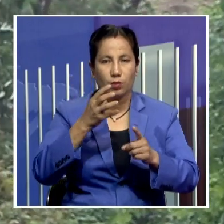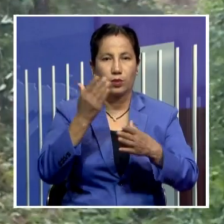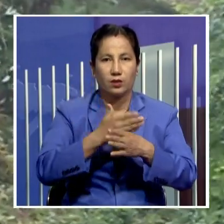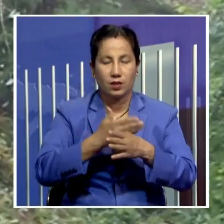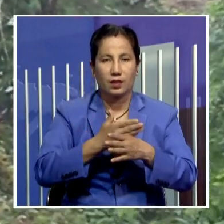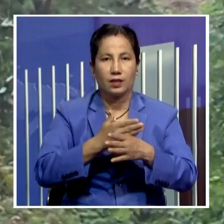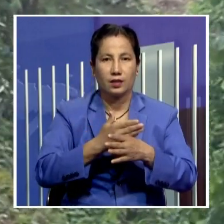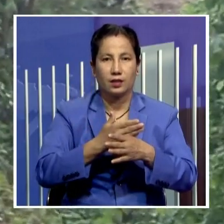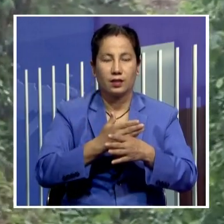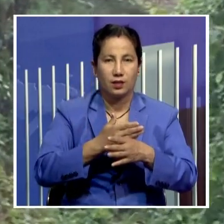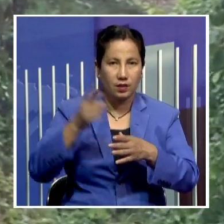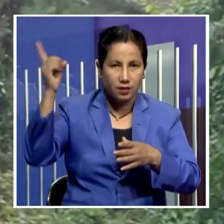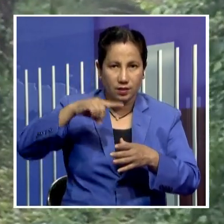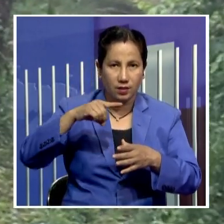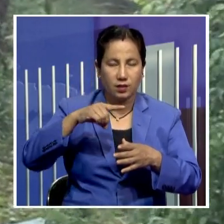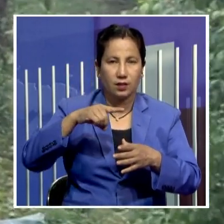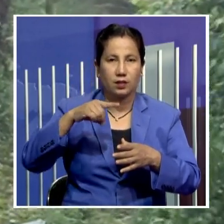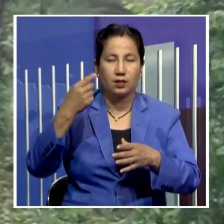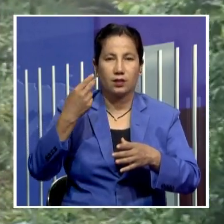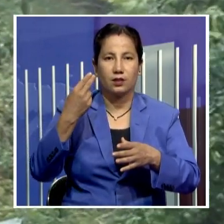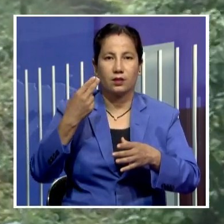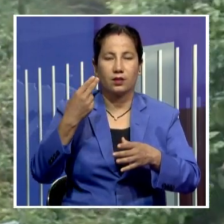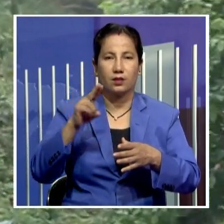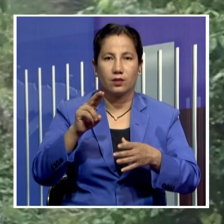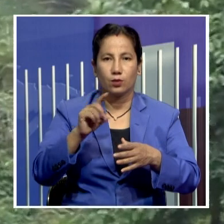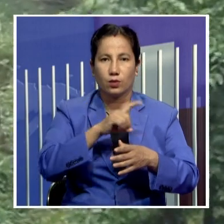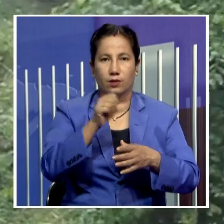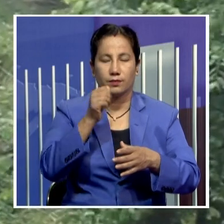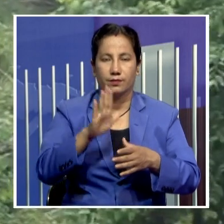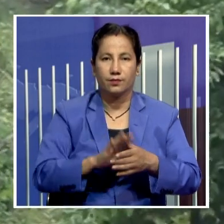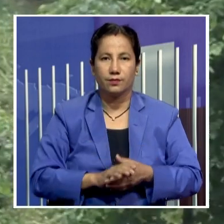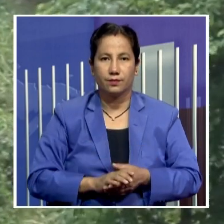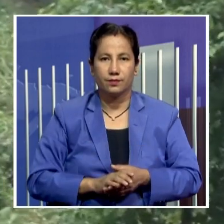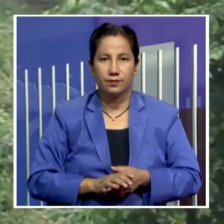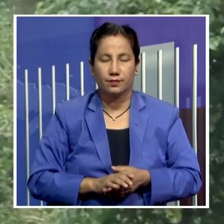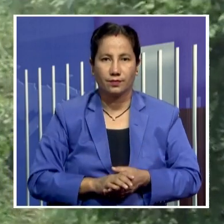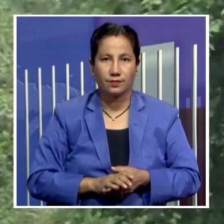तरकारीजन्य बाली नोक्सानी गर्ने गरेको बोहराले बताउनु भएको छ।